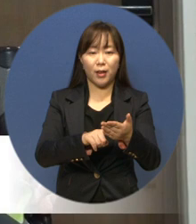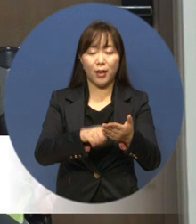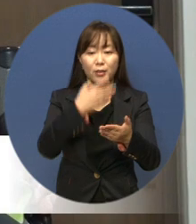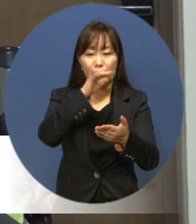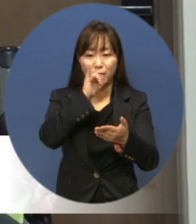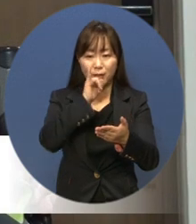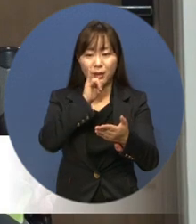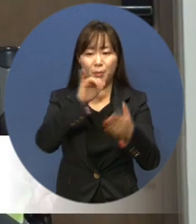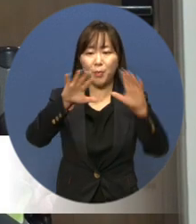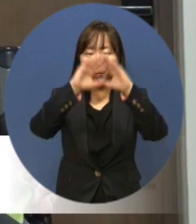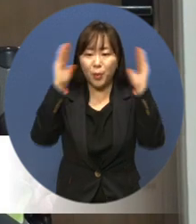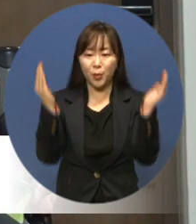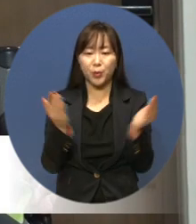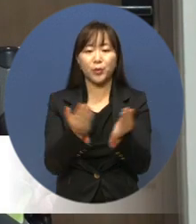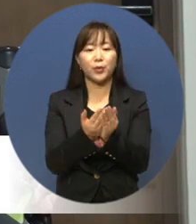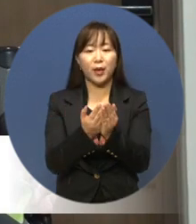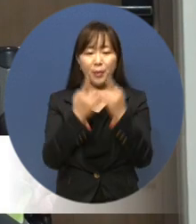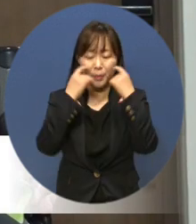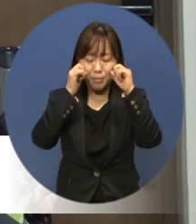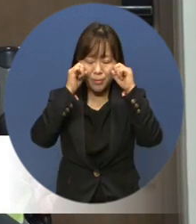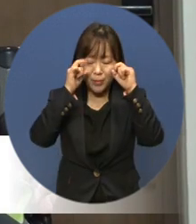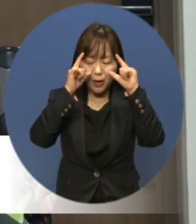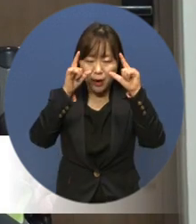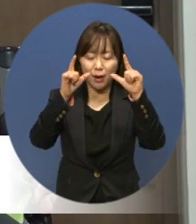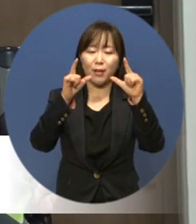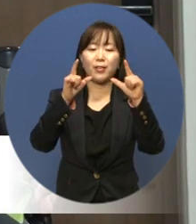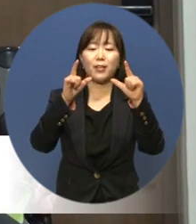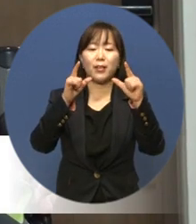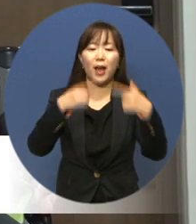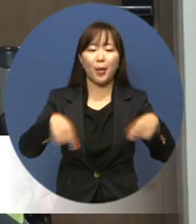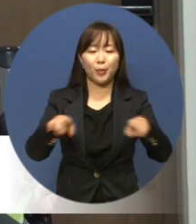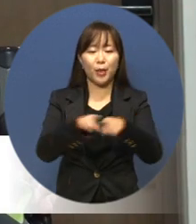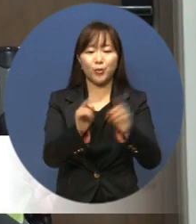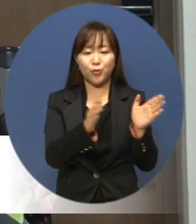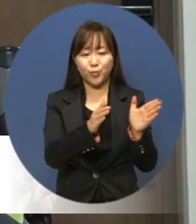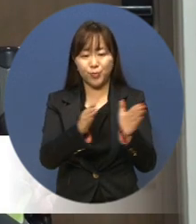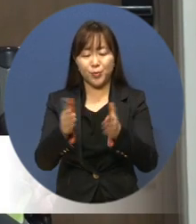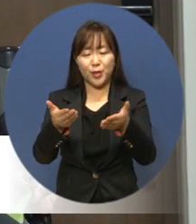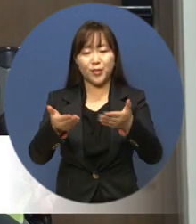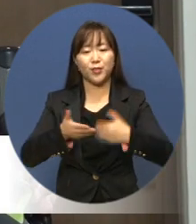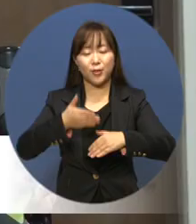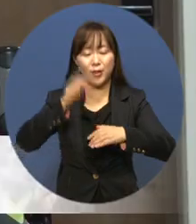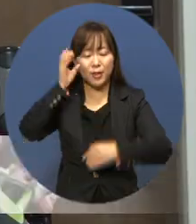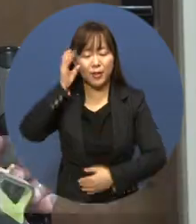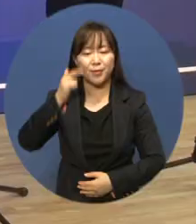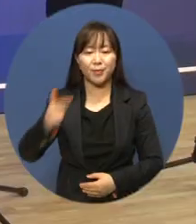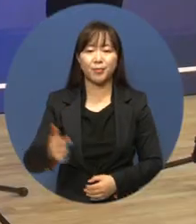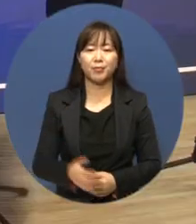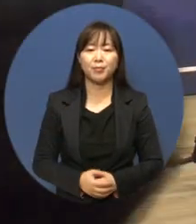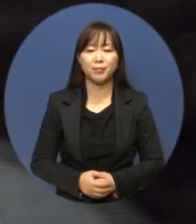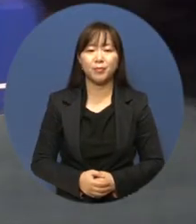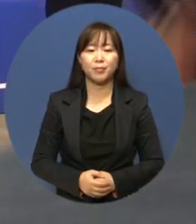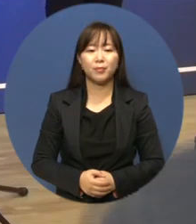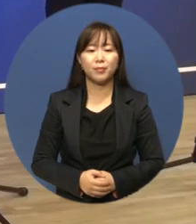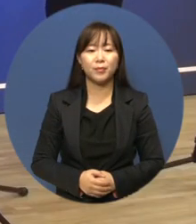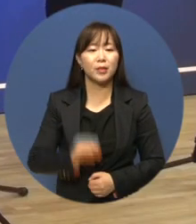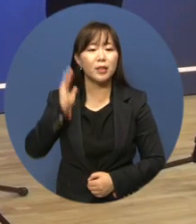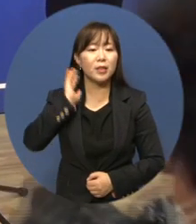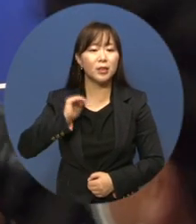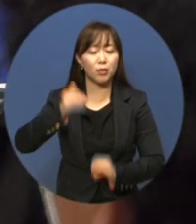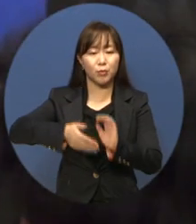있도록 모두가 깨어있는 시각으로 함께 준비해 주실 것을 기대하고 있습니다.